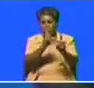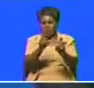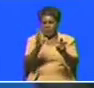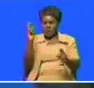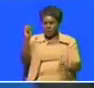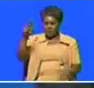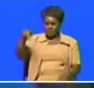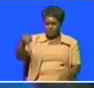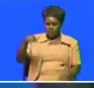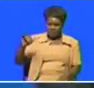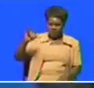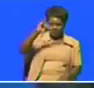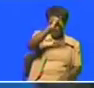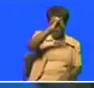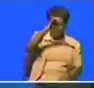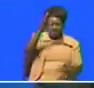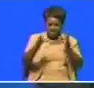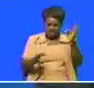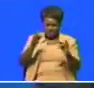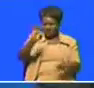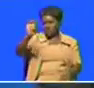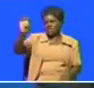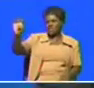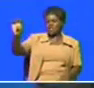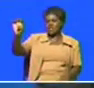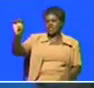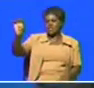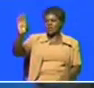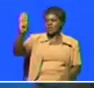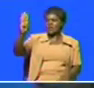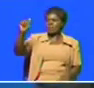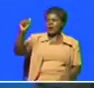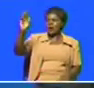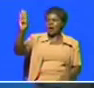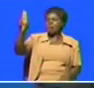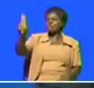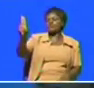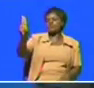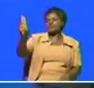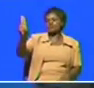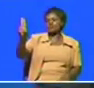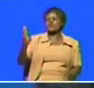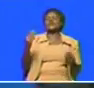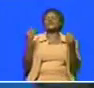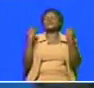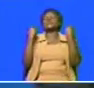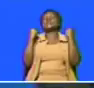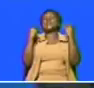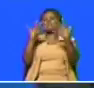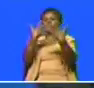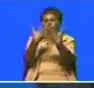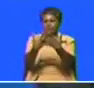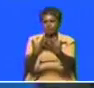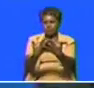mbunge wa Embakasi ya Mashariki ambaye ni Paul Ongili almaarufu Babu Owino itamlazimu kusalia korokoroni kituo